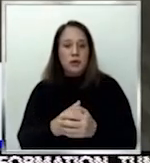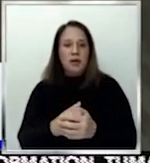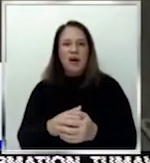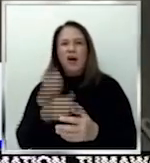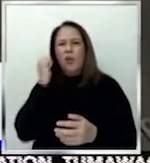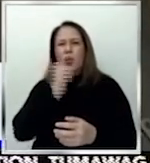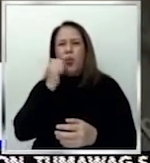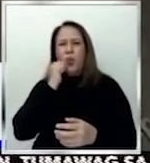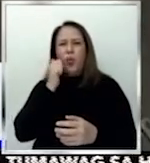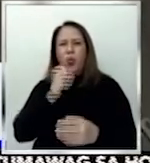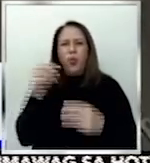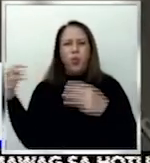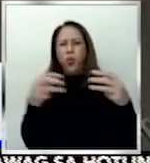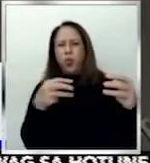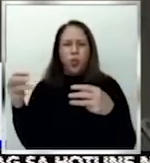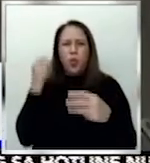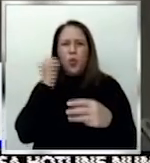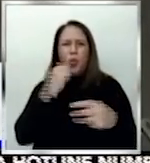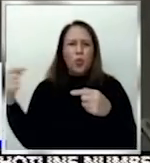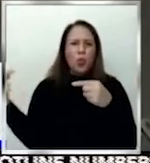rambulan.